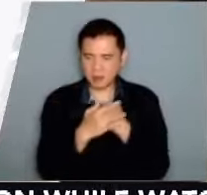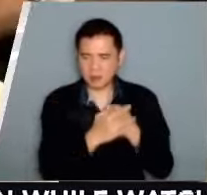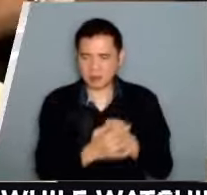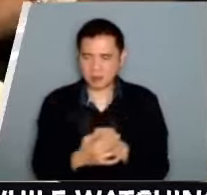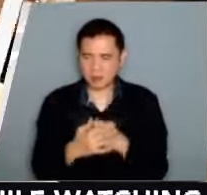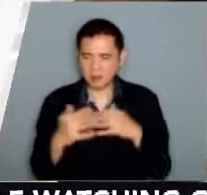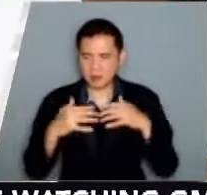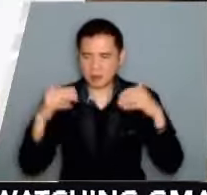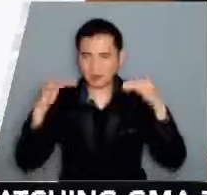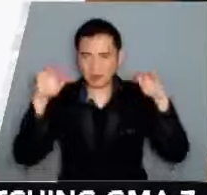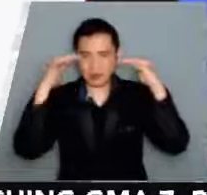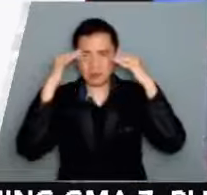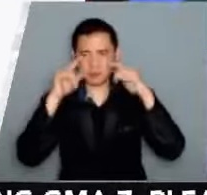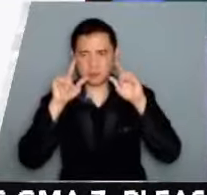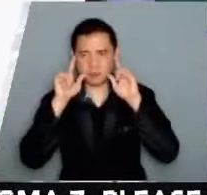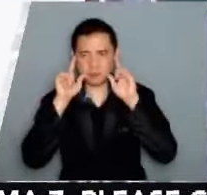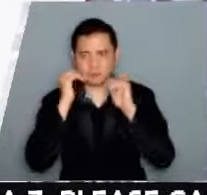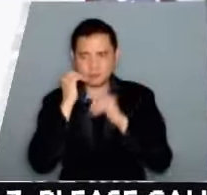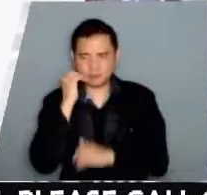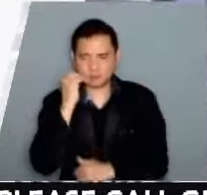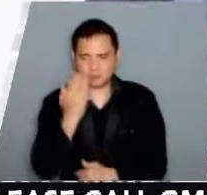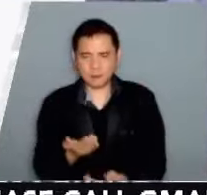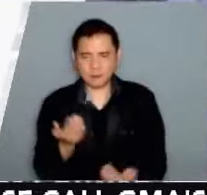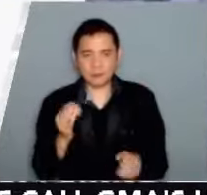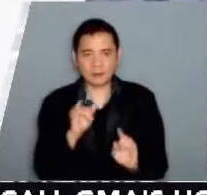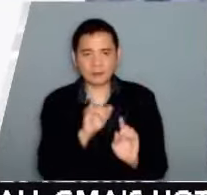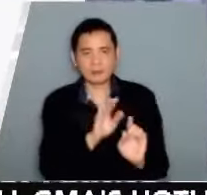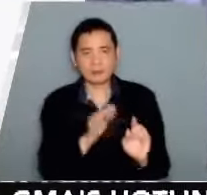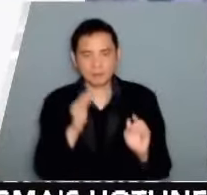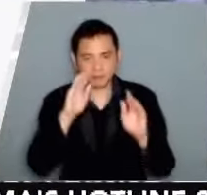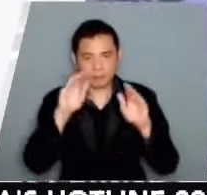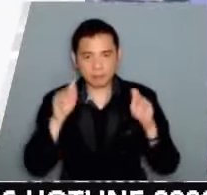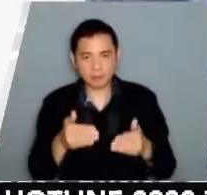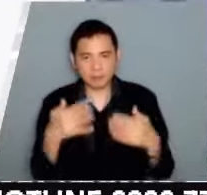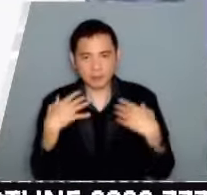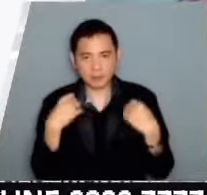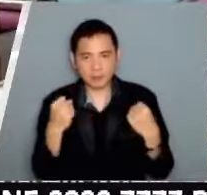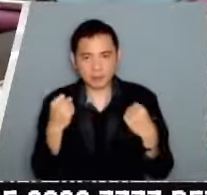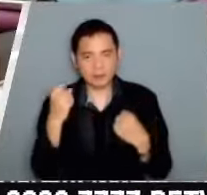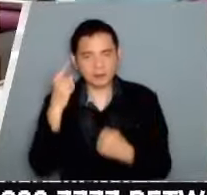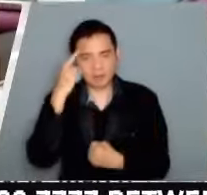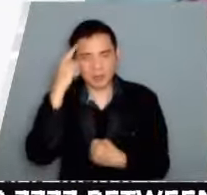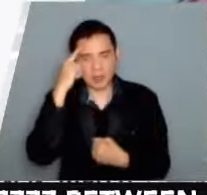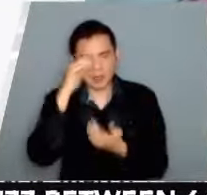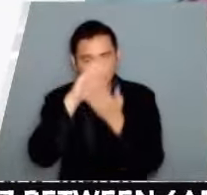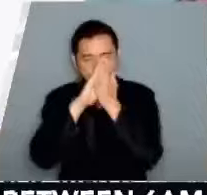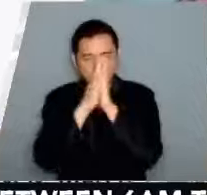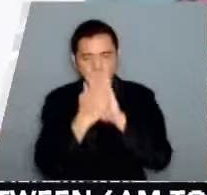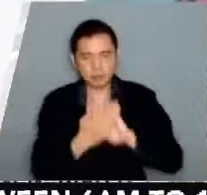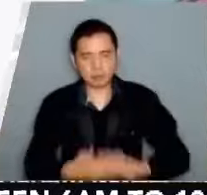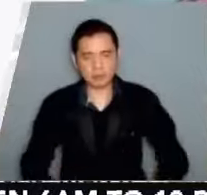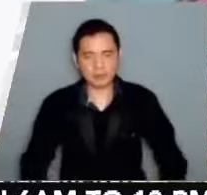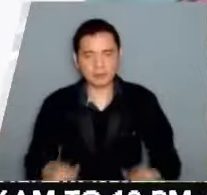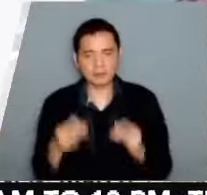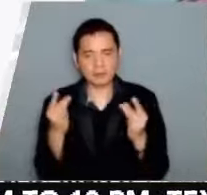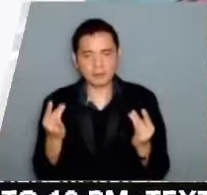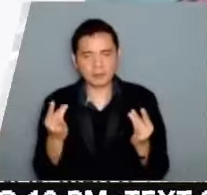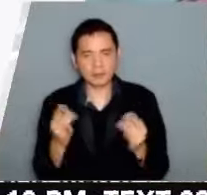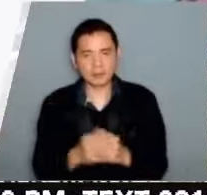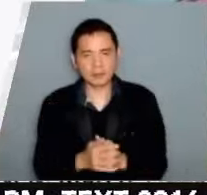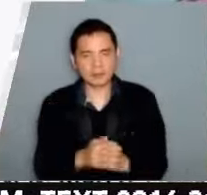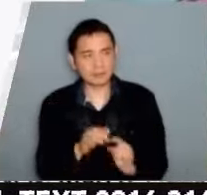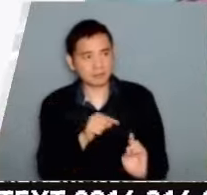kanya. Priority daw niya ngayon ang kanyang kalusugan at peace of mind. Labis din daw na ikinabahala ni Go kung bakit siya